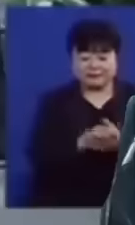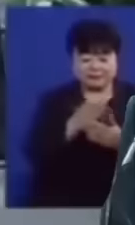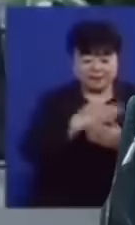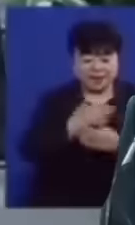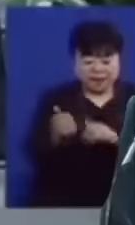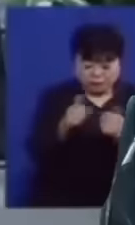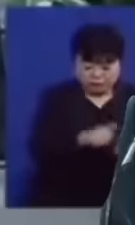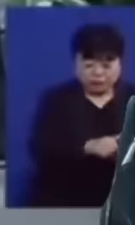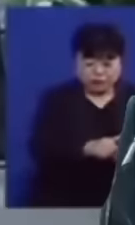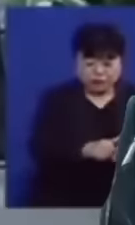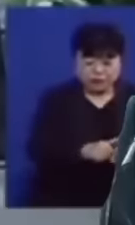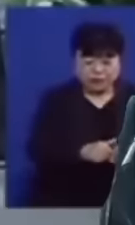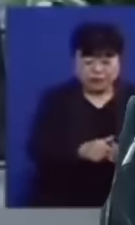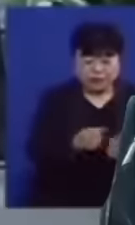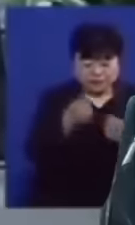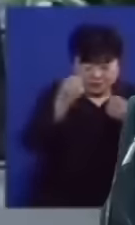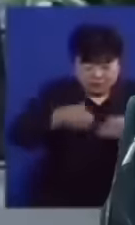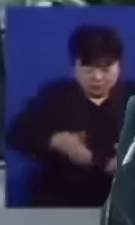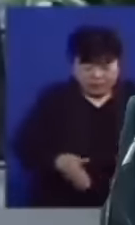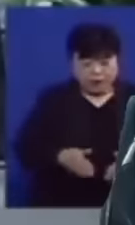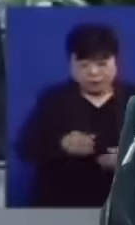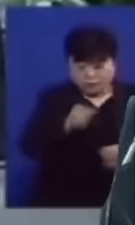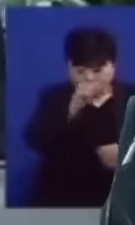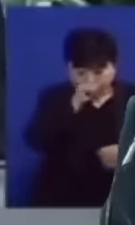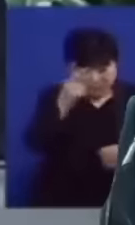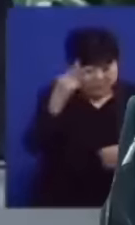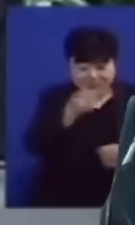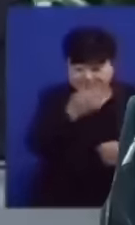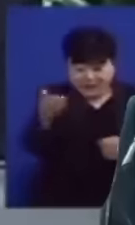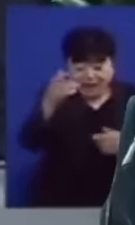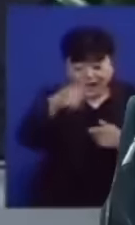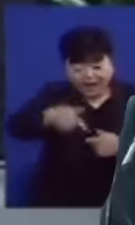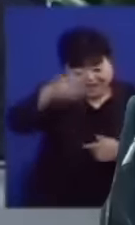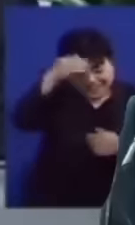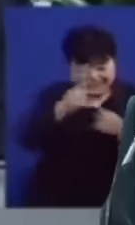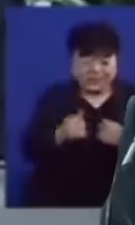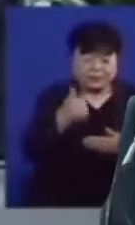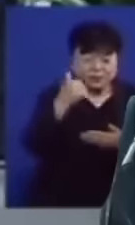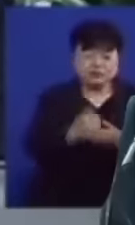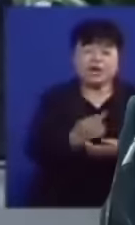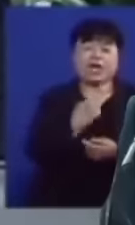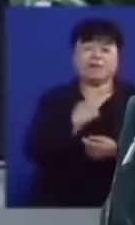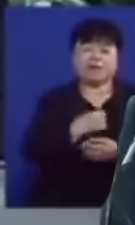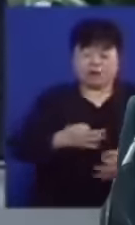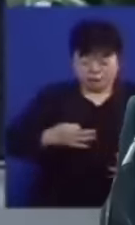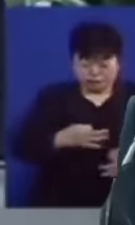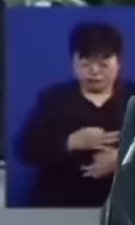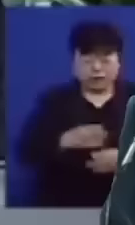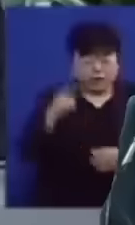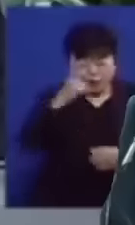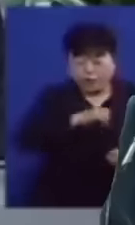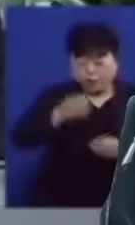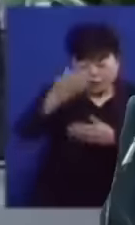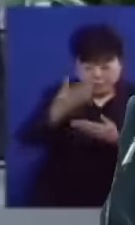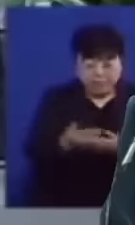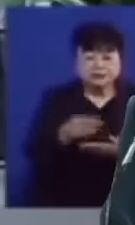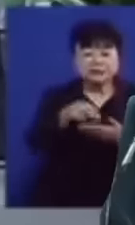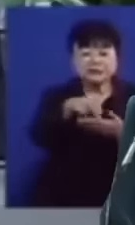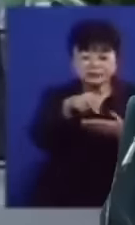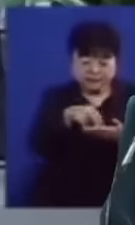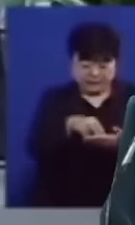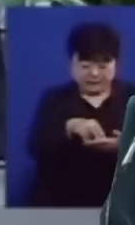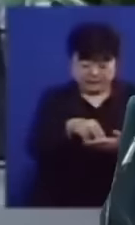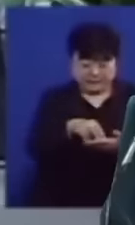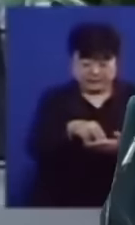내가 죽을 때가 새로 태어나면 좋겠다는 생각을 할 때가 많이 있지 않습니까? 옛사람은 죄를 짓고 불의하고 추악하고 버림을 받아야 마땅한